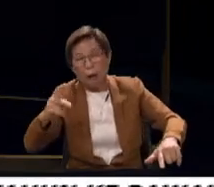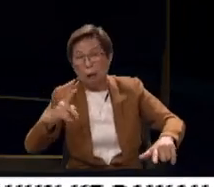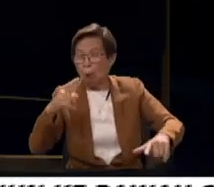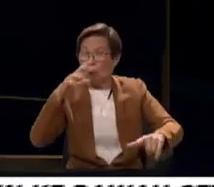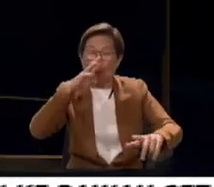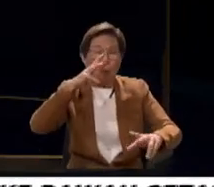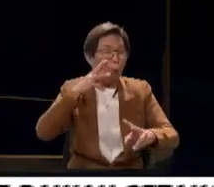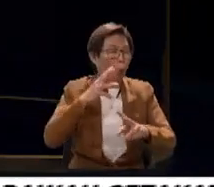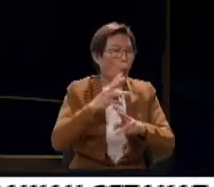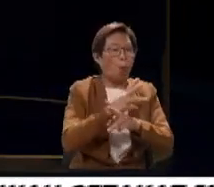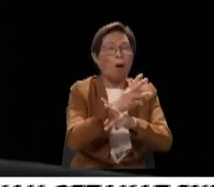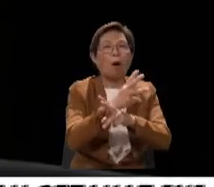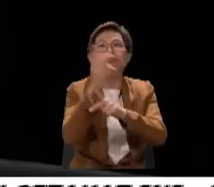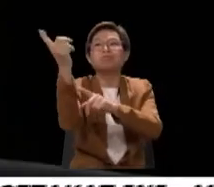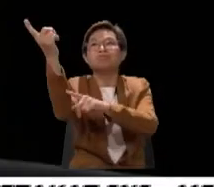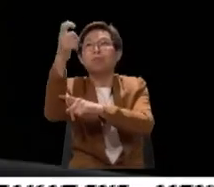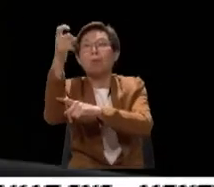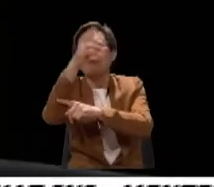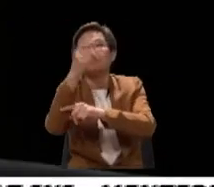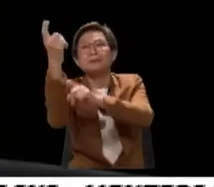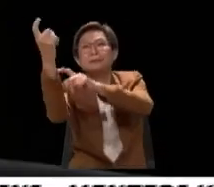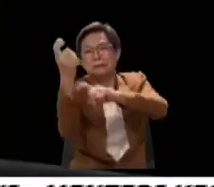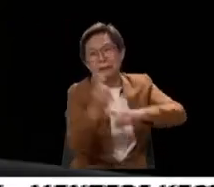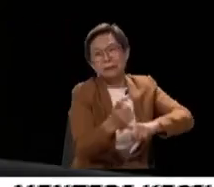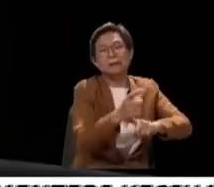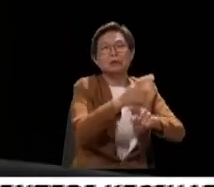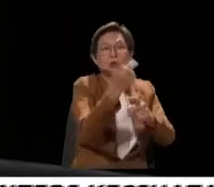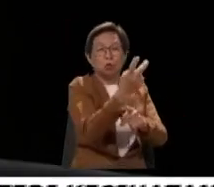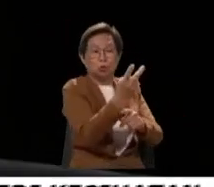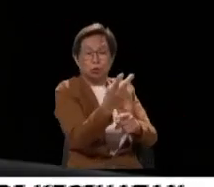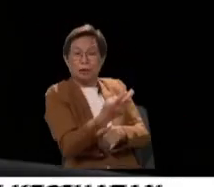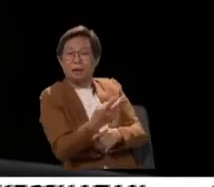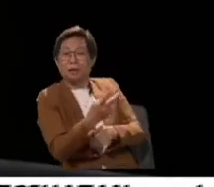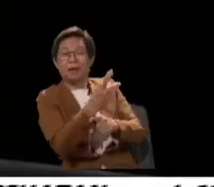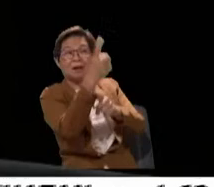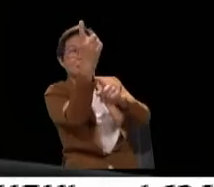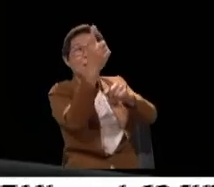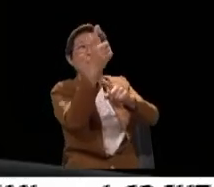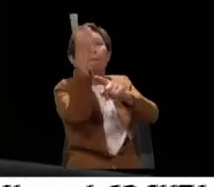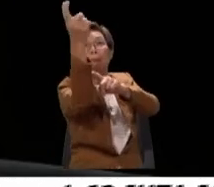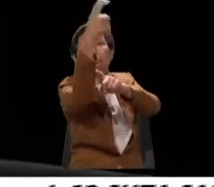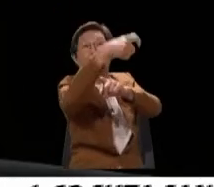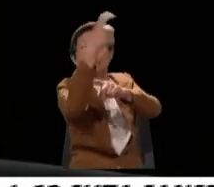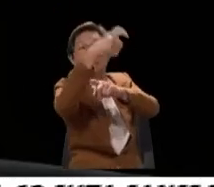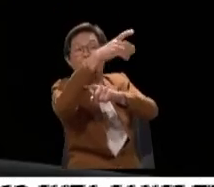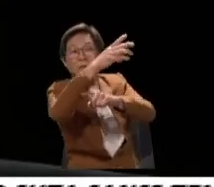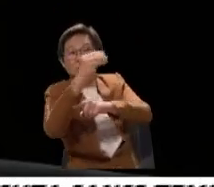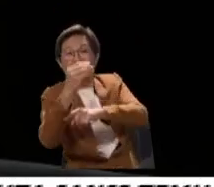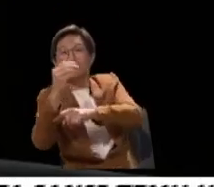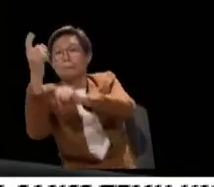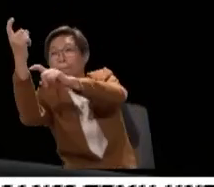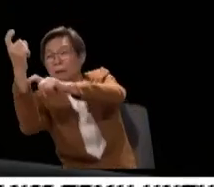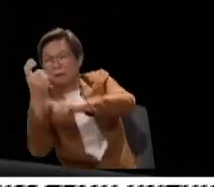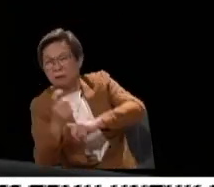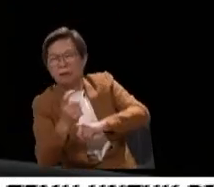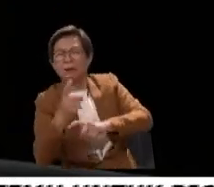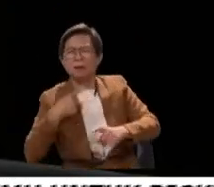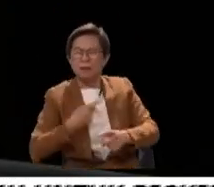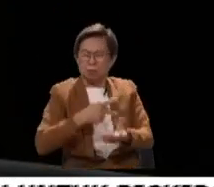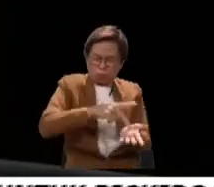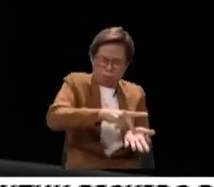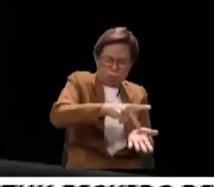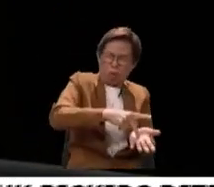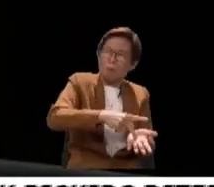dan getah jadi dalam sektor ini kita baru kita dapat peranggaran yang perbelanjaan yang